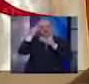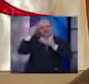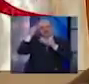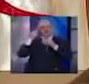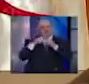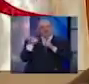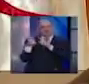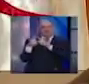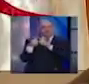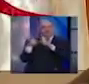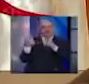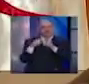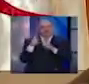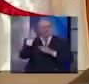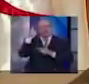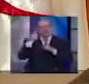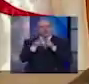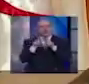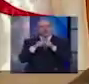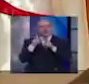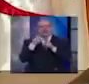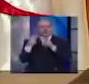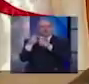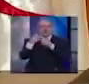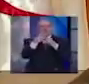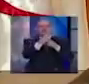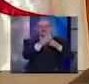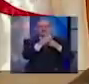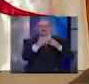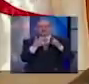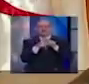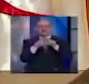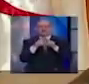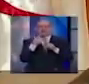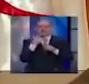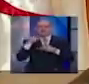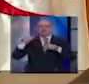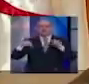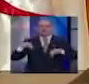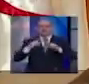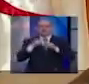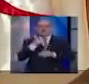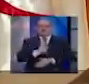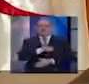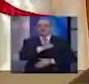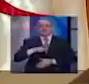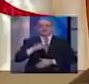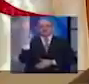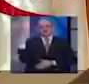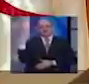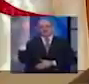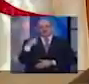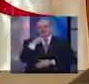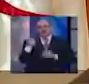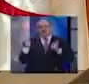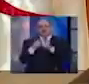énorme, de 100 à 180 millions de dollars. Alors ma qalqouch, qalqatek bak le Katrin qui habite chez les farchetta ou la mourir femme l'étranger.